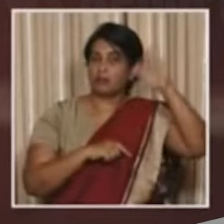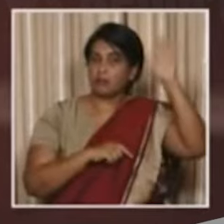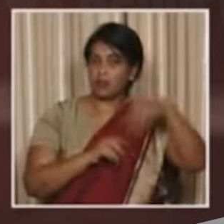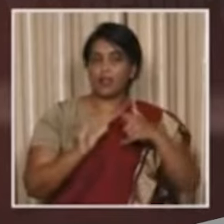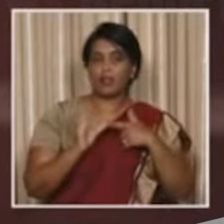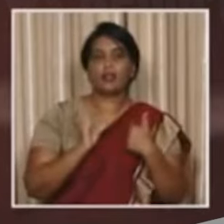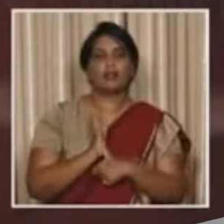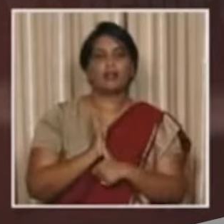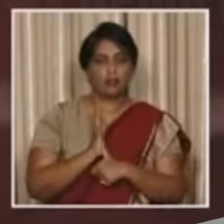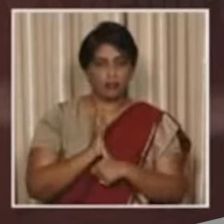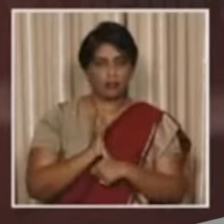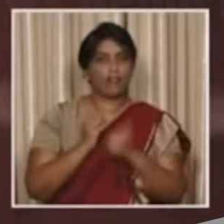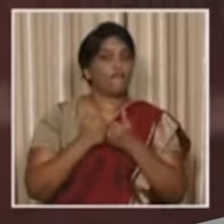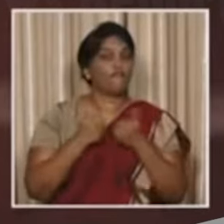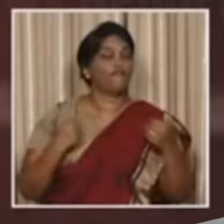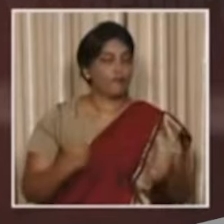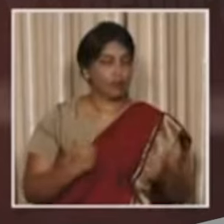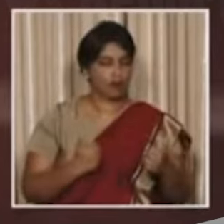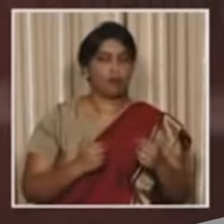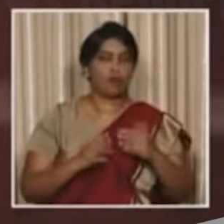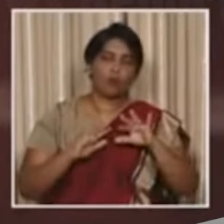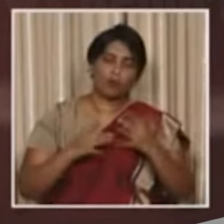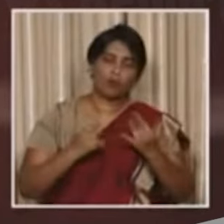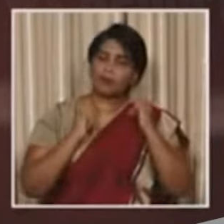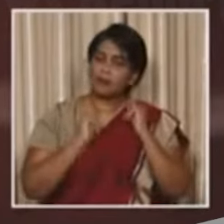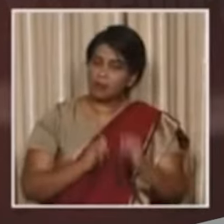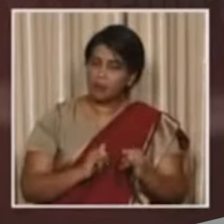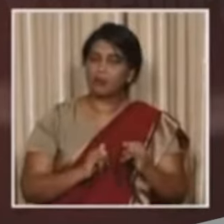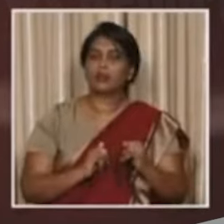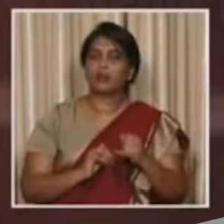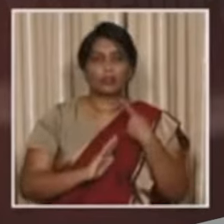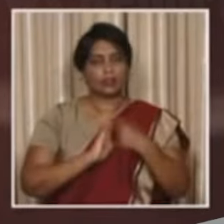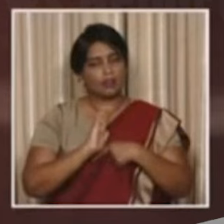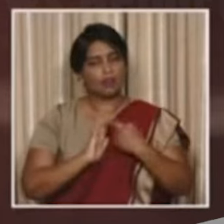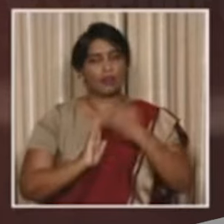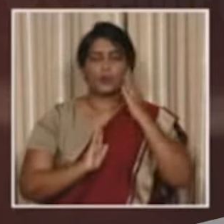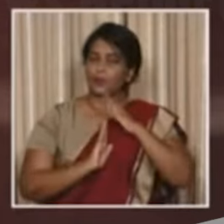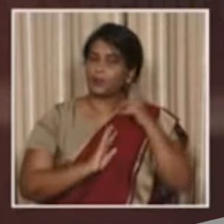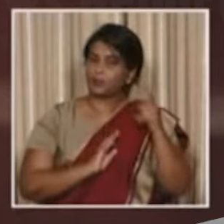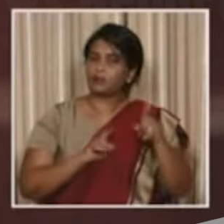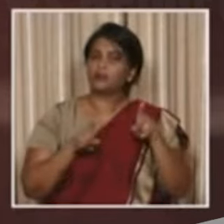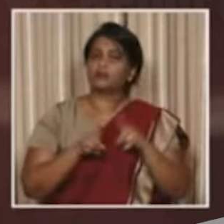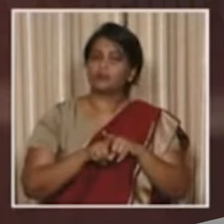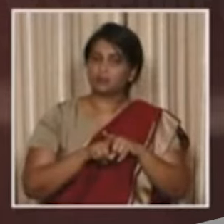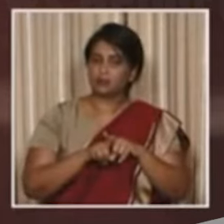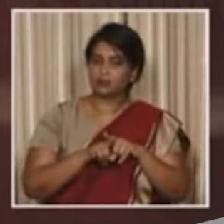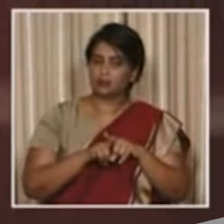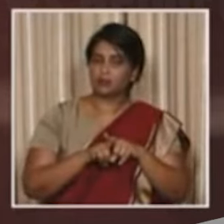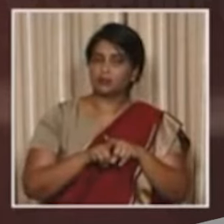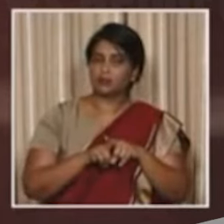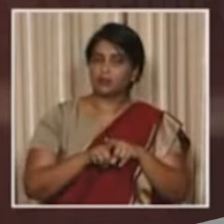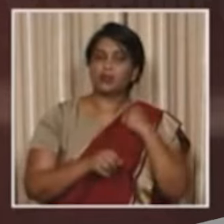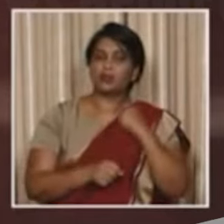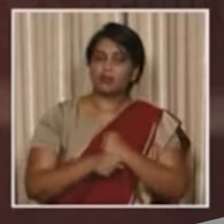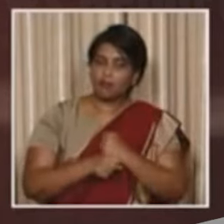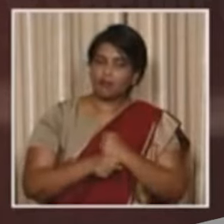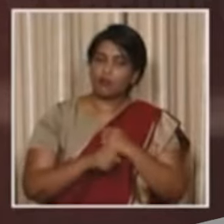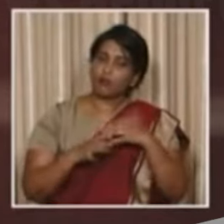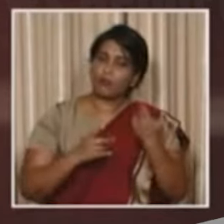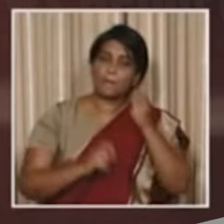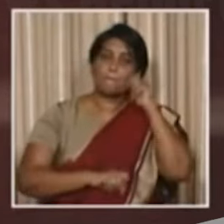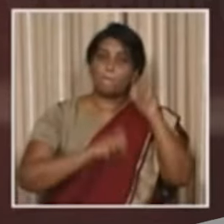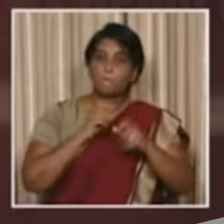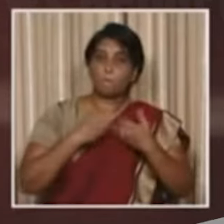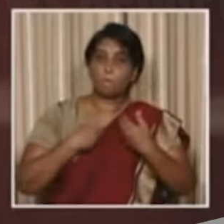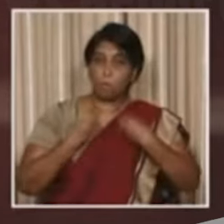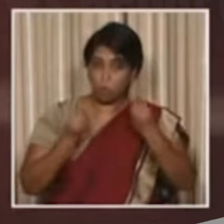ඒක වෙනමම ඕනෑම අපරාධයක් සම්බන්ධව දේශීය හෝ විදේශීය වශයෙන් රජයට හෝ ජනතාවට